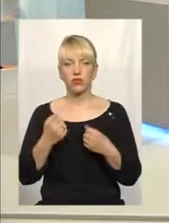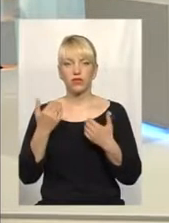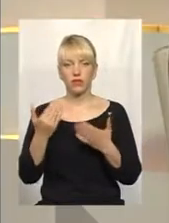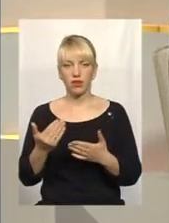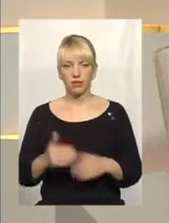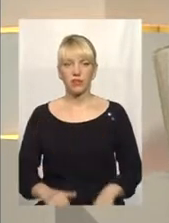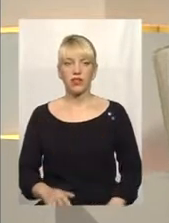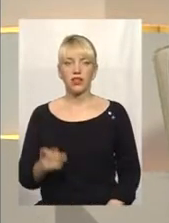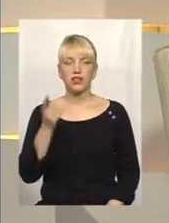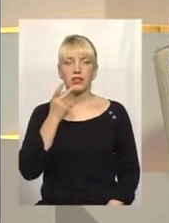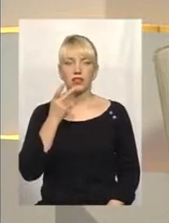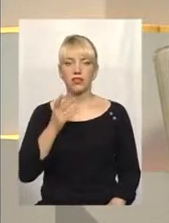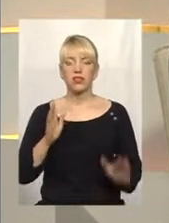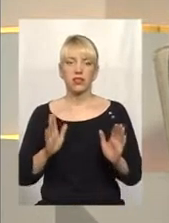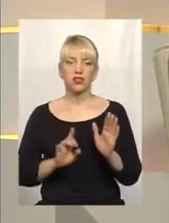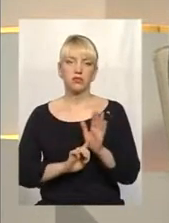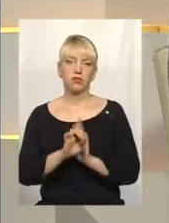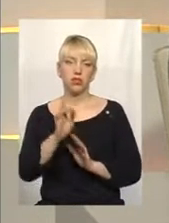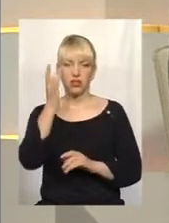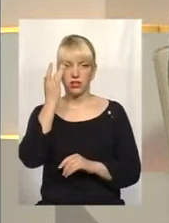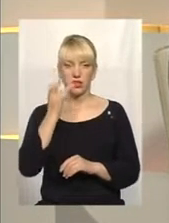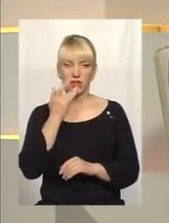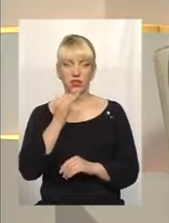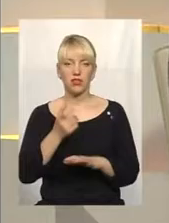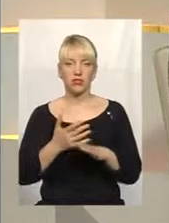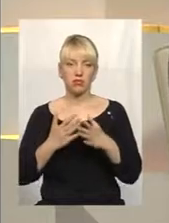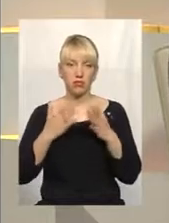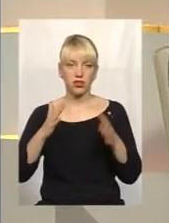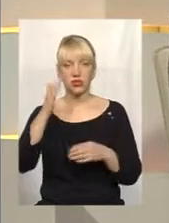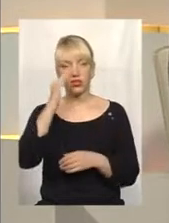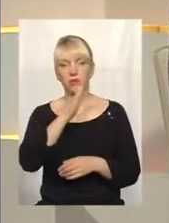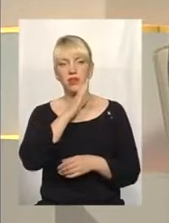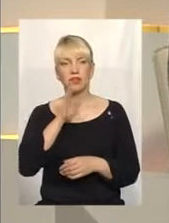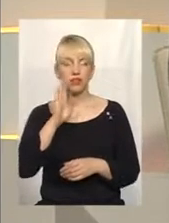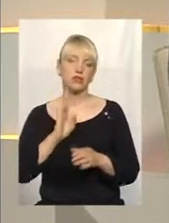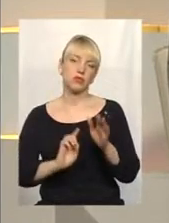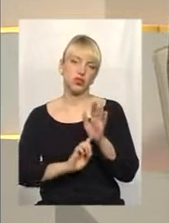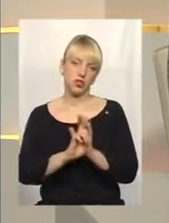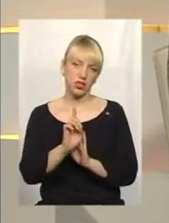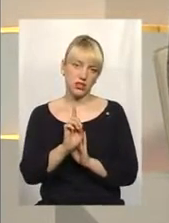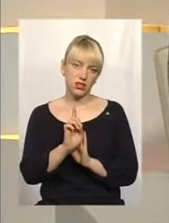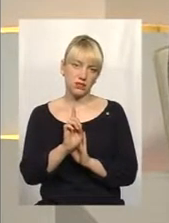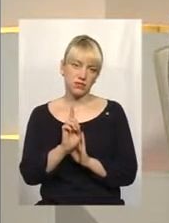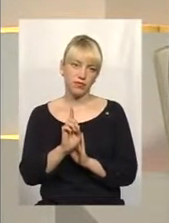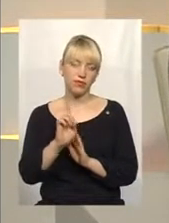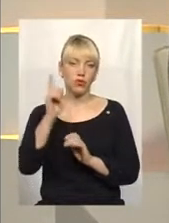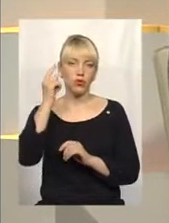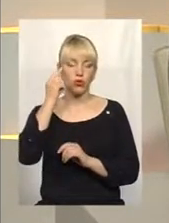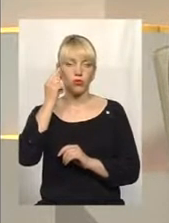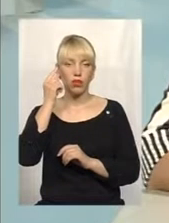Завжди лише починається літо, в більшості батьків розпочинаються